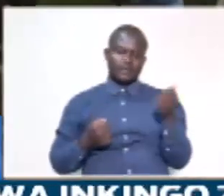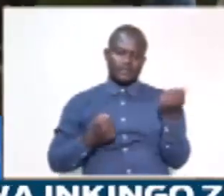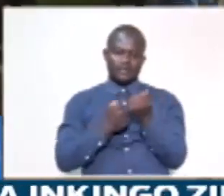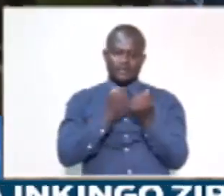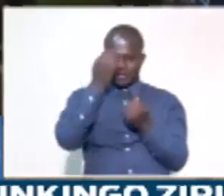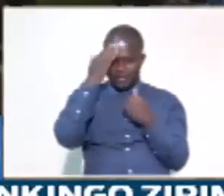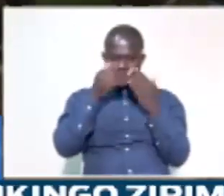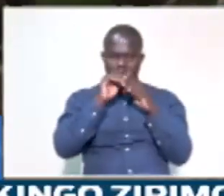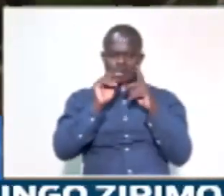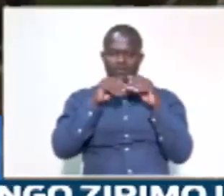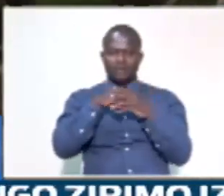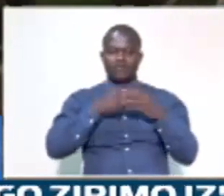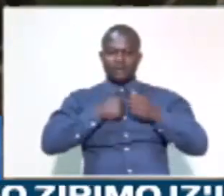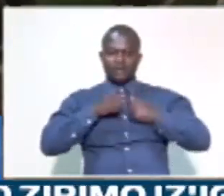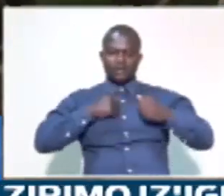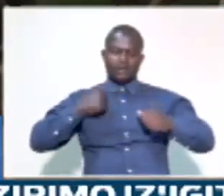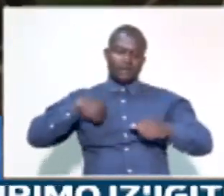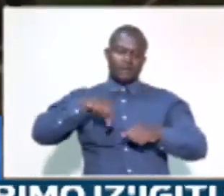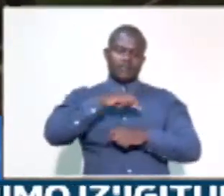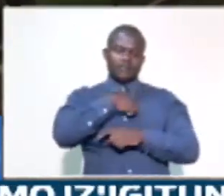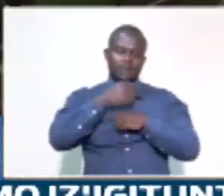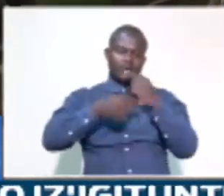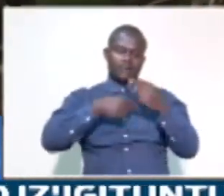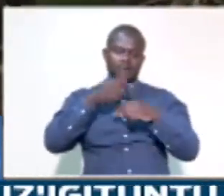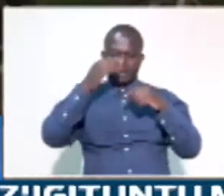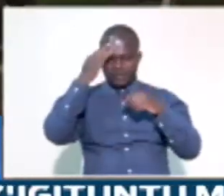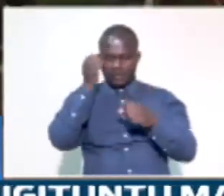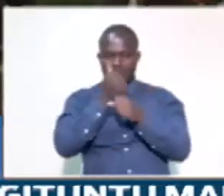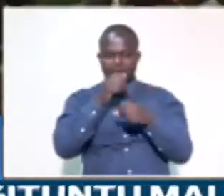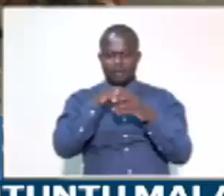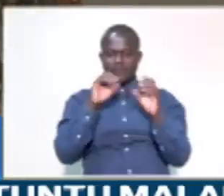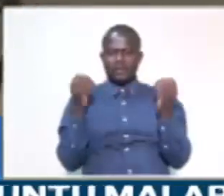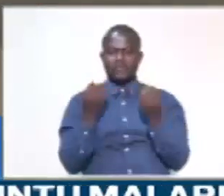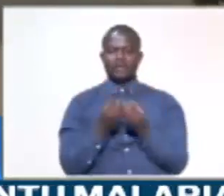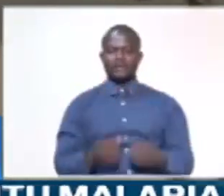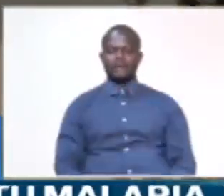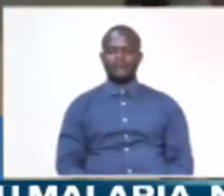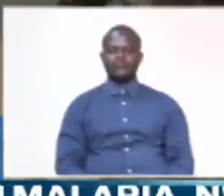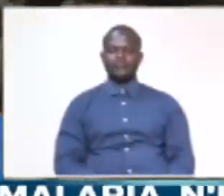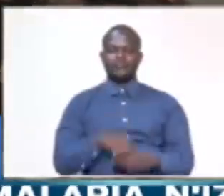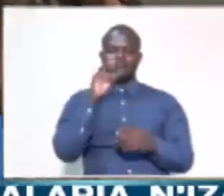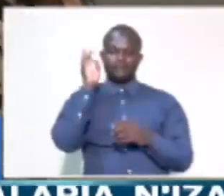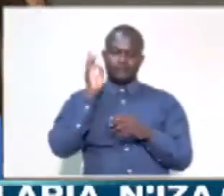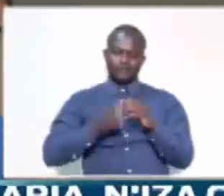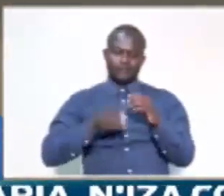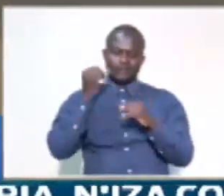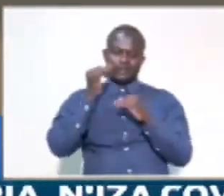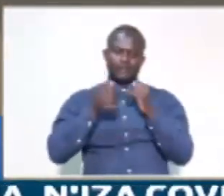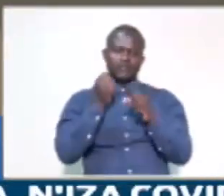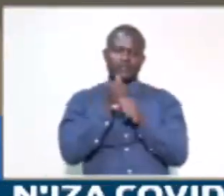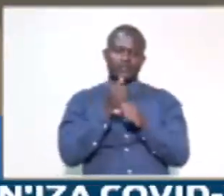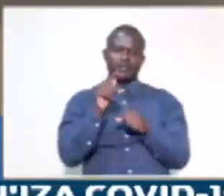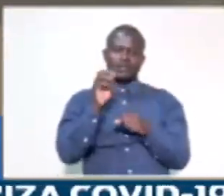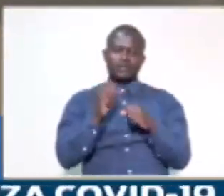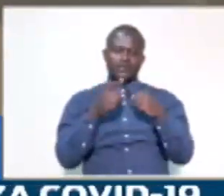abaturage cyane cyane abanyarwanda bacu barusheho kumenya ibikorerwa muri uyu muryango. bazasoza bamaze gukora ibirometero